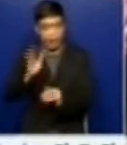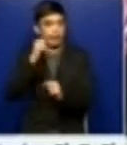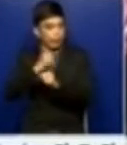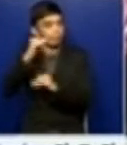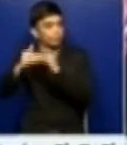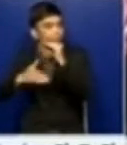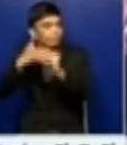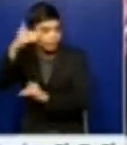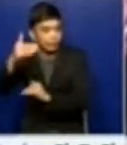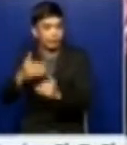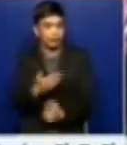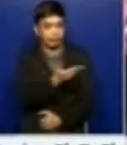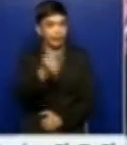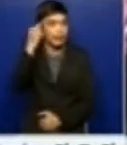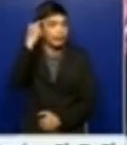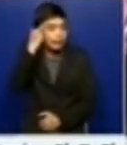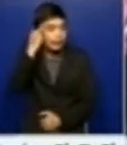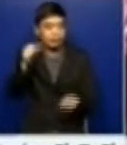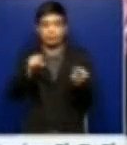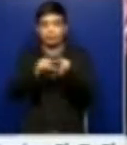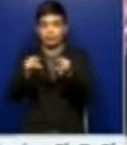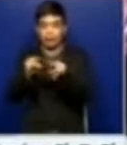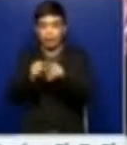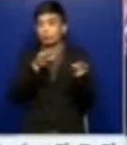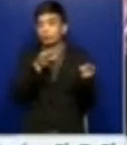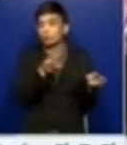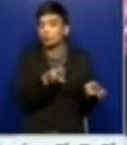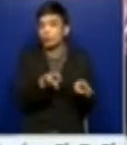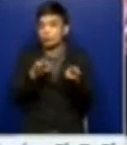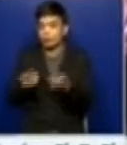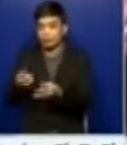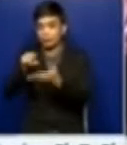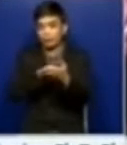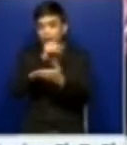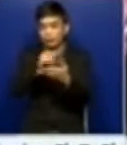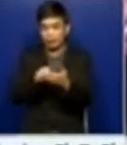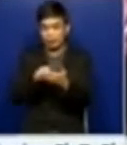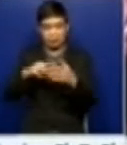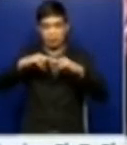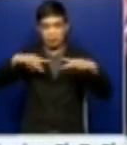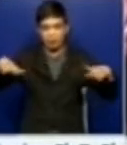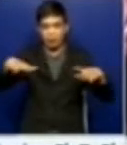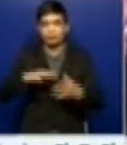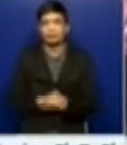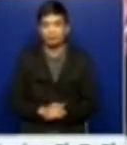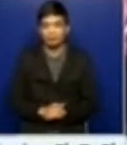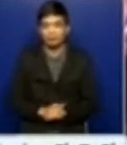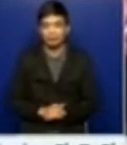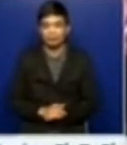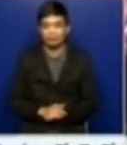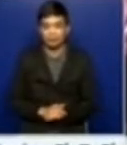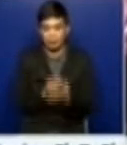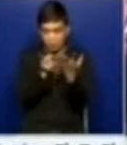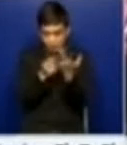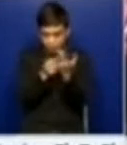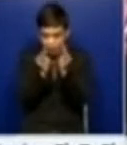และเพื่อนสมาชิกเนี่ยจะเห็นพ้องต้องกันว่ากระบวนการการเลือกตั้งมันผิดฝาผิดฝังแม้กระทั่งการนับ